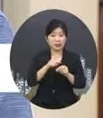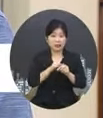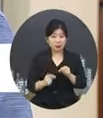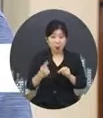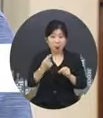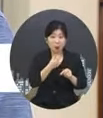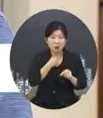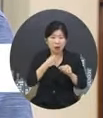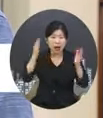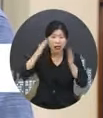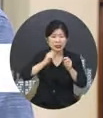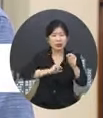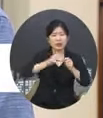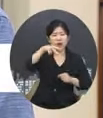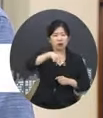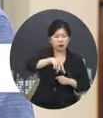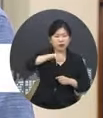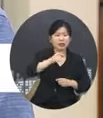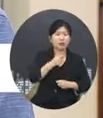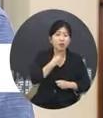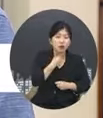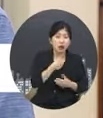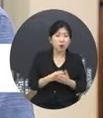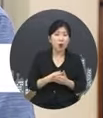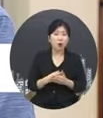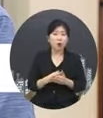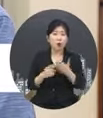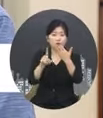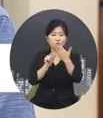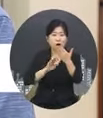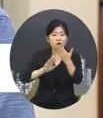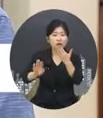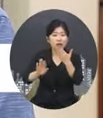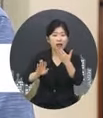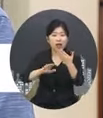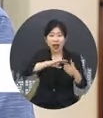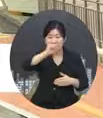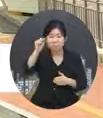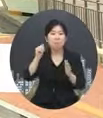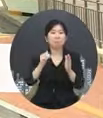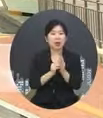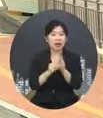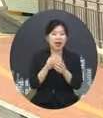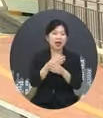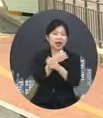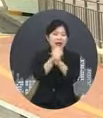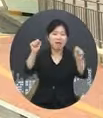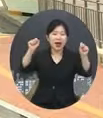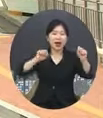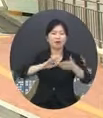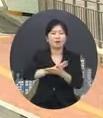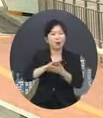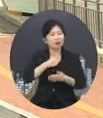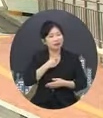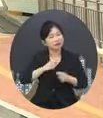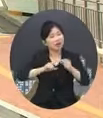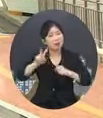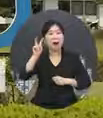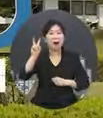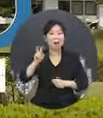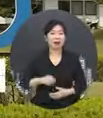입시가 끝나고 나면 또 빨리 입시를 끝내 보다는 친구들이 많다 보니까 교육부 늘 수도권 대학을